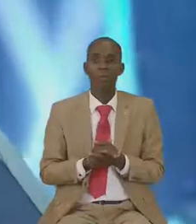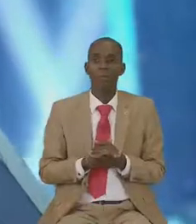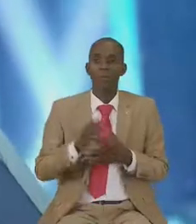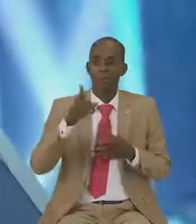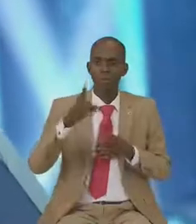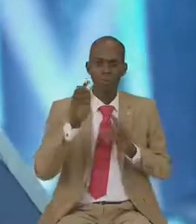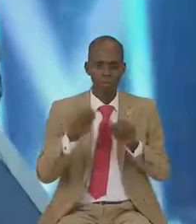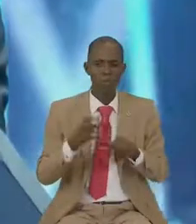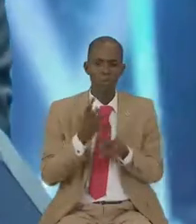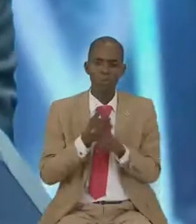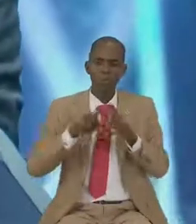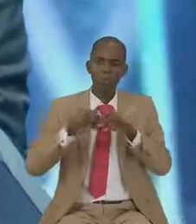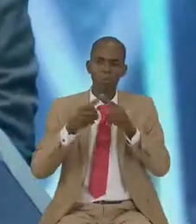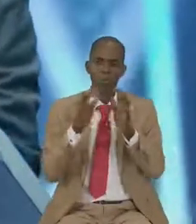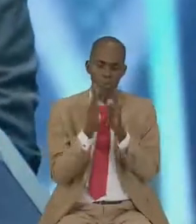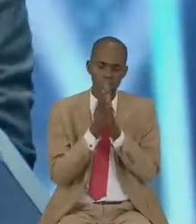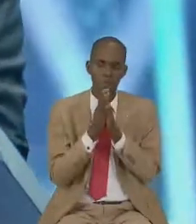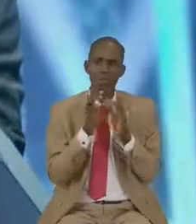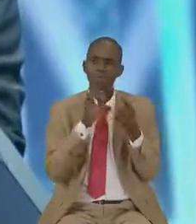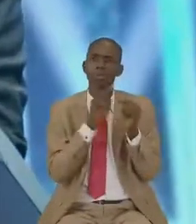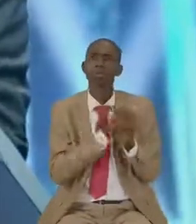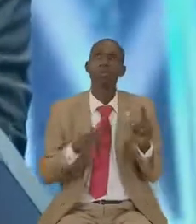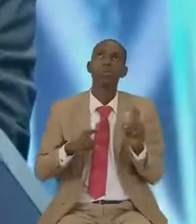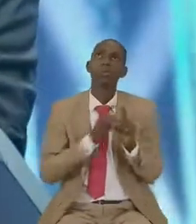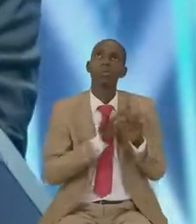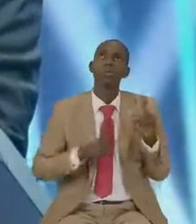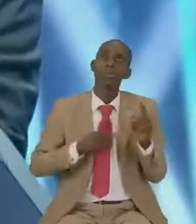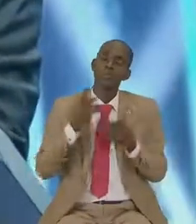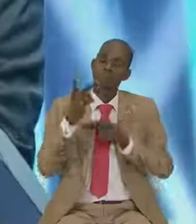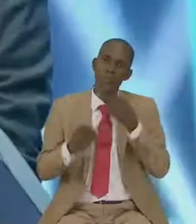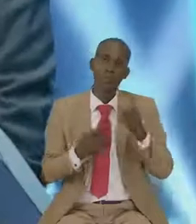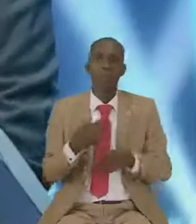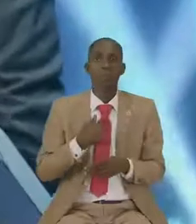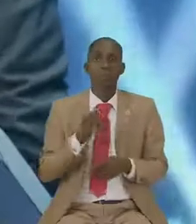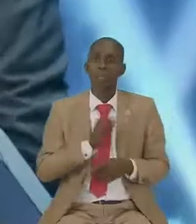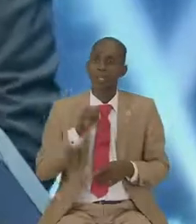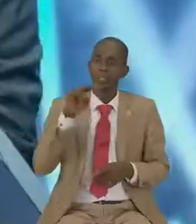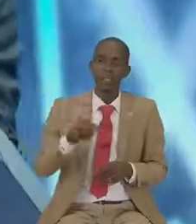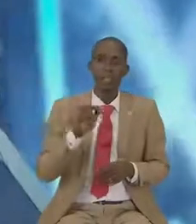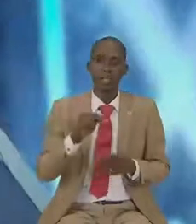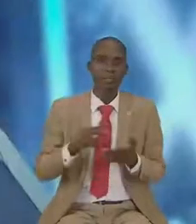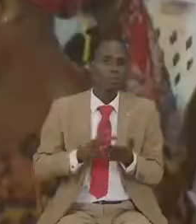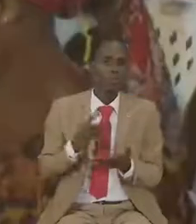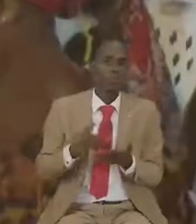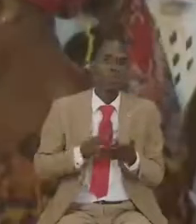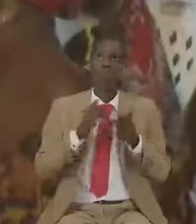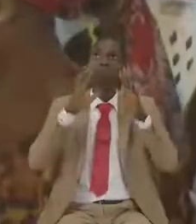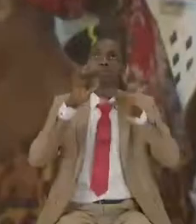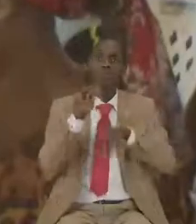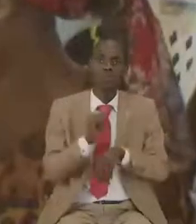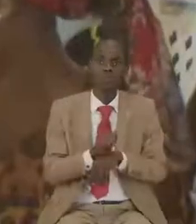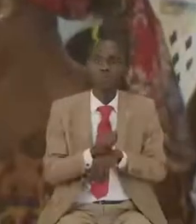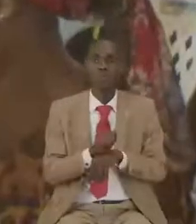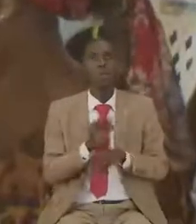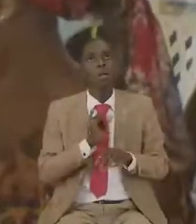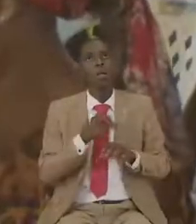l'heure de remettre vos requêtes au Seigneur. Que Seigneur, visite-moi. Ce